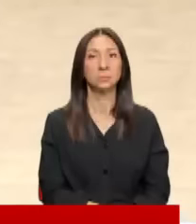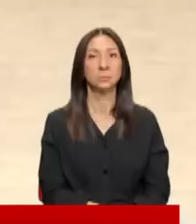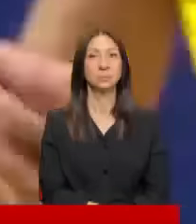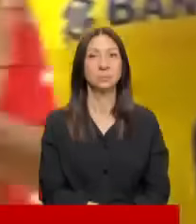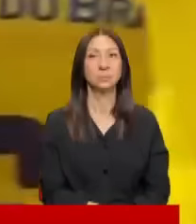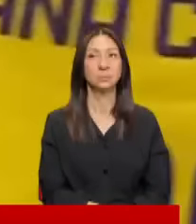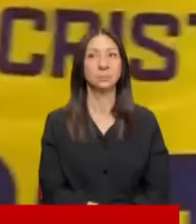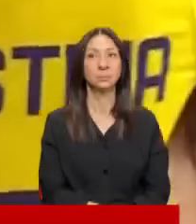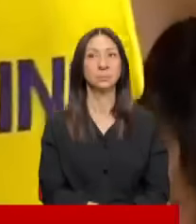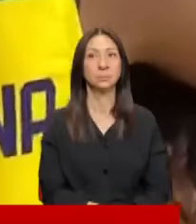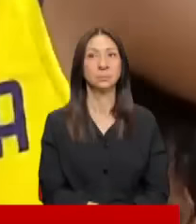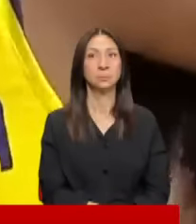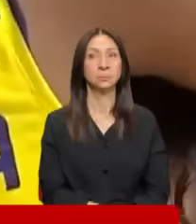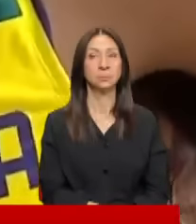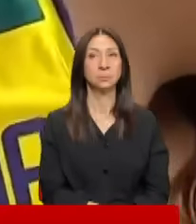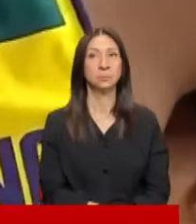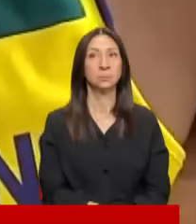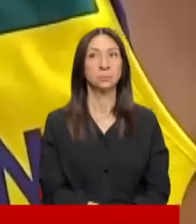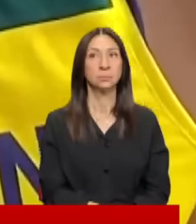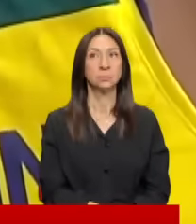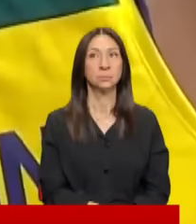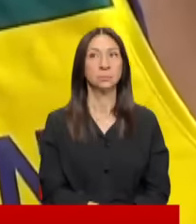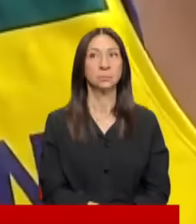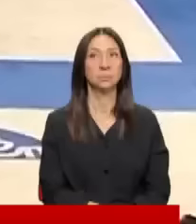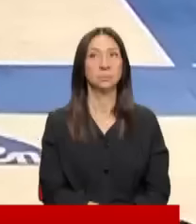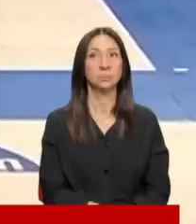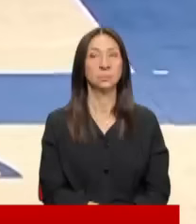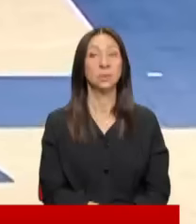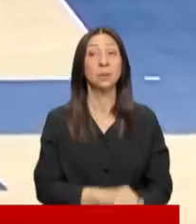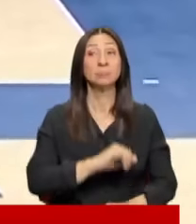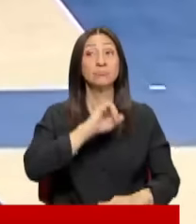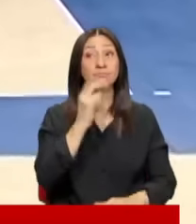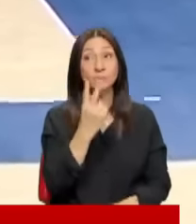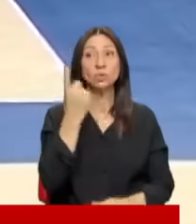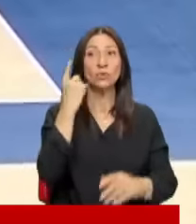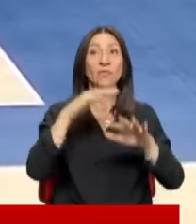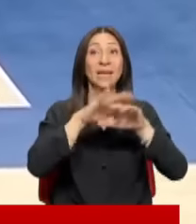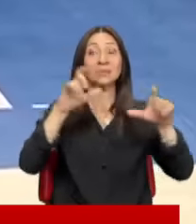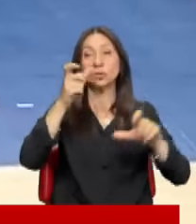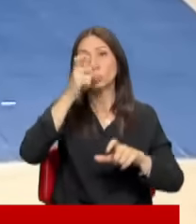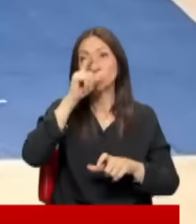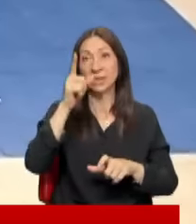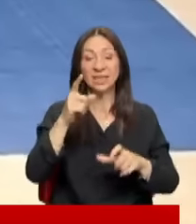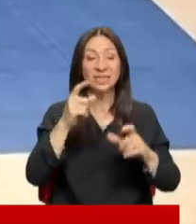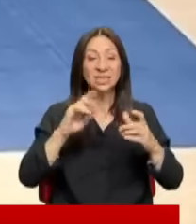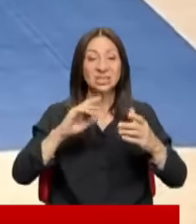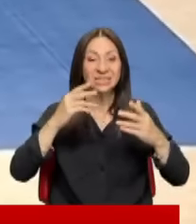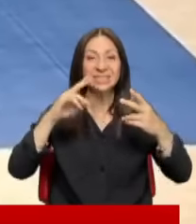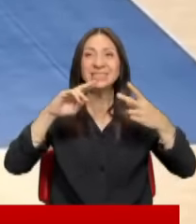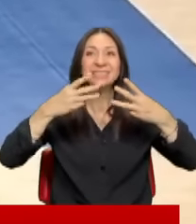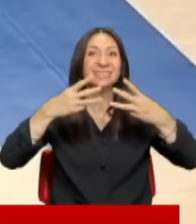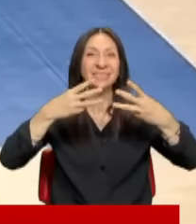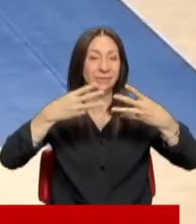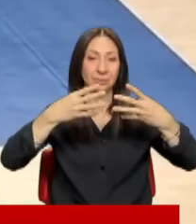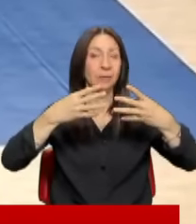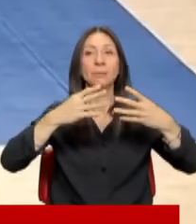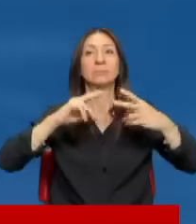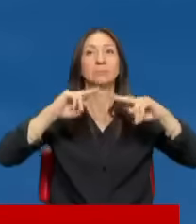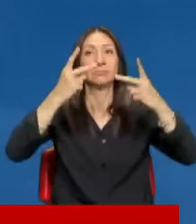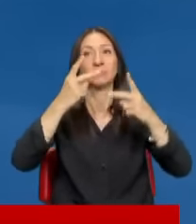Makris'in pası Gabi. Üçüncü sayıyı alıyor, seti bitiriyor. Öte yandan dün filenin sultanlarının çeyrek finaldeki rakibi de belli